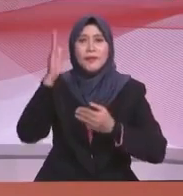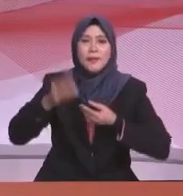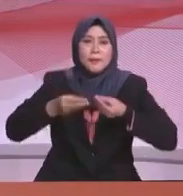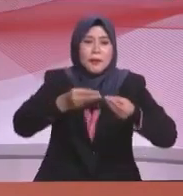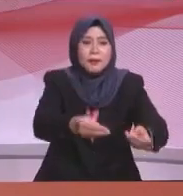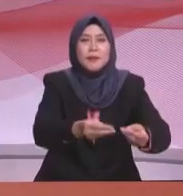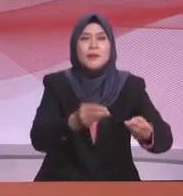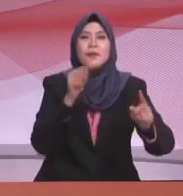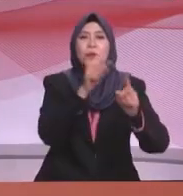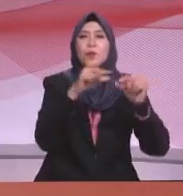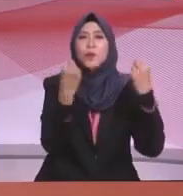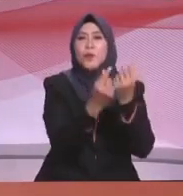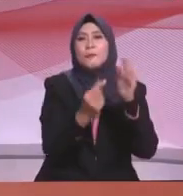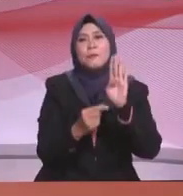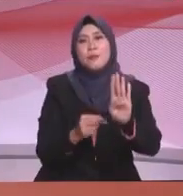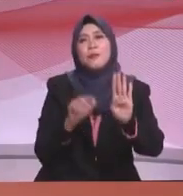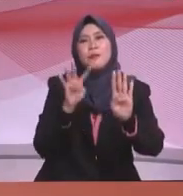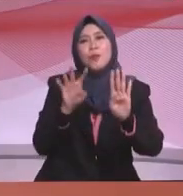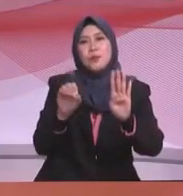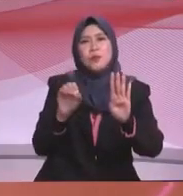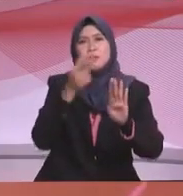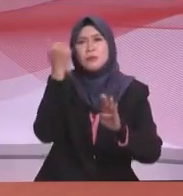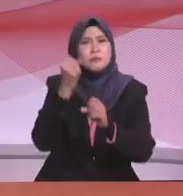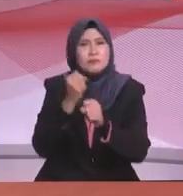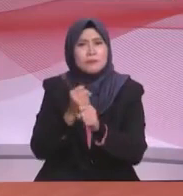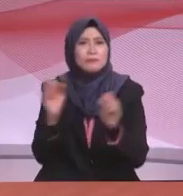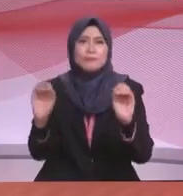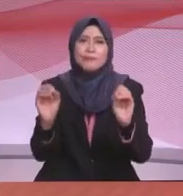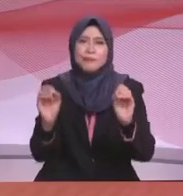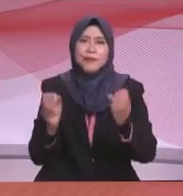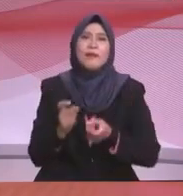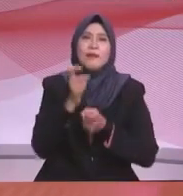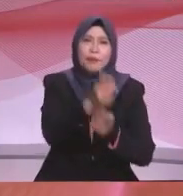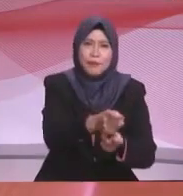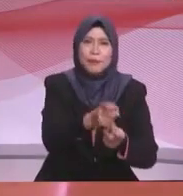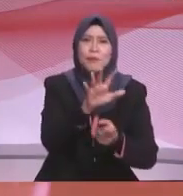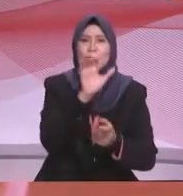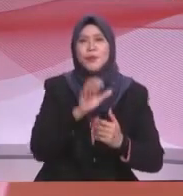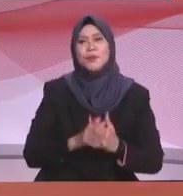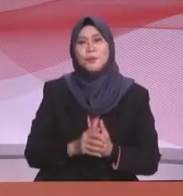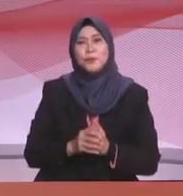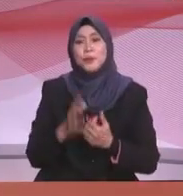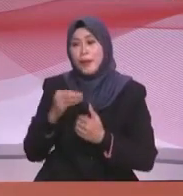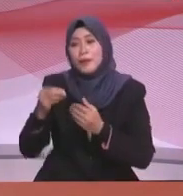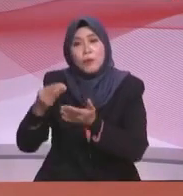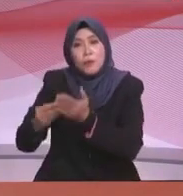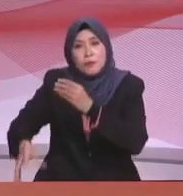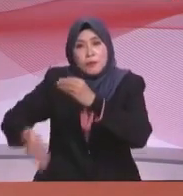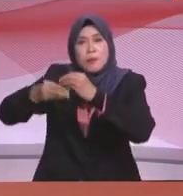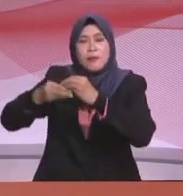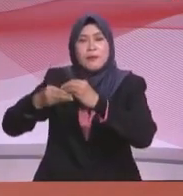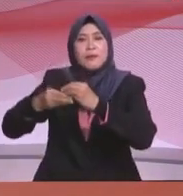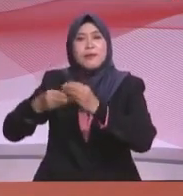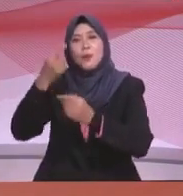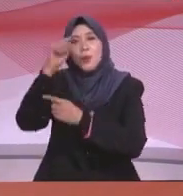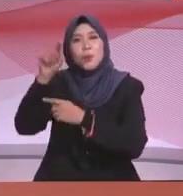pada golongan B40 yang telah hilang pendapatan. Dan bayaran tambahan sebanyak RM500